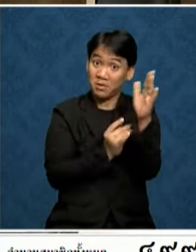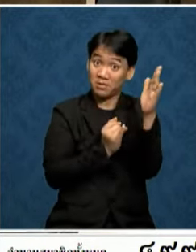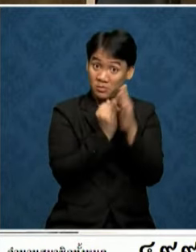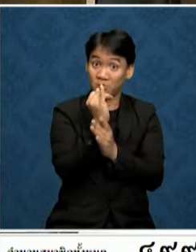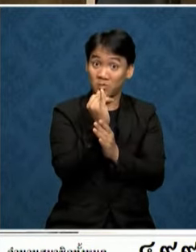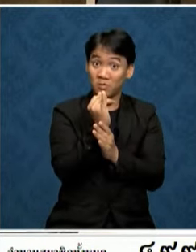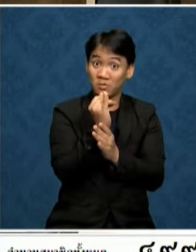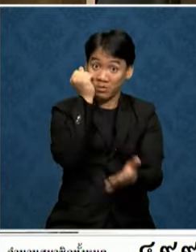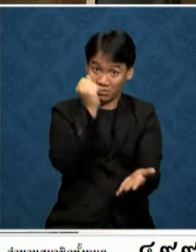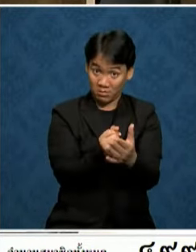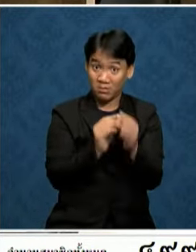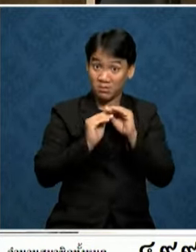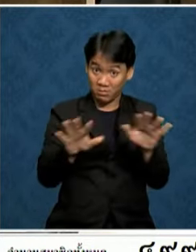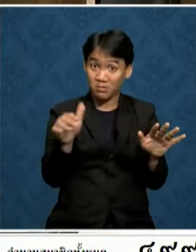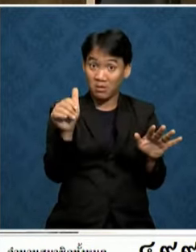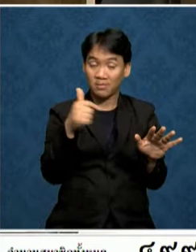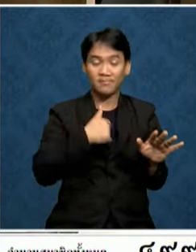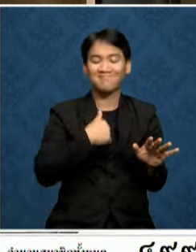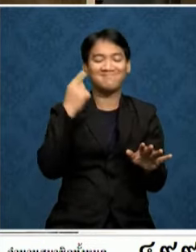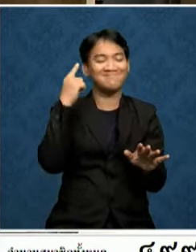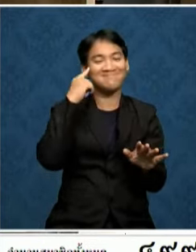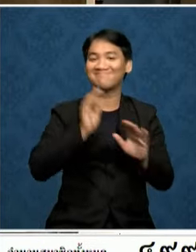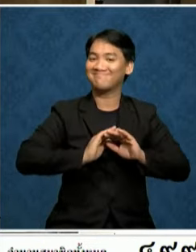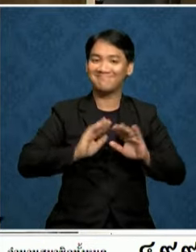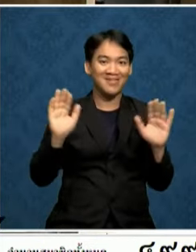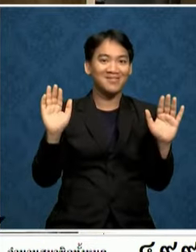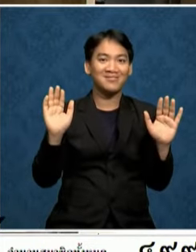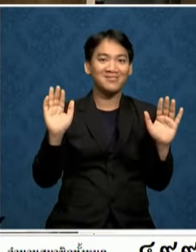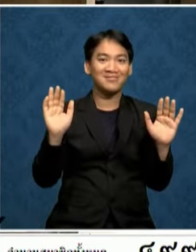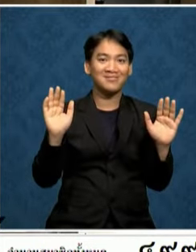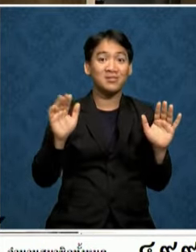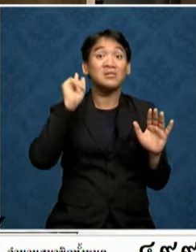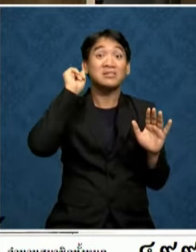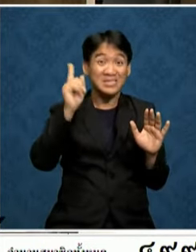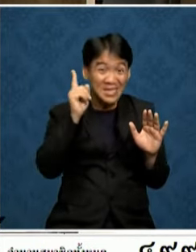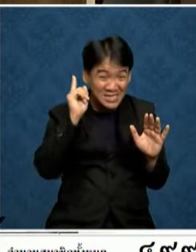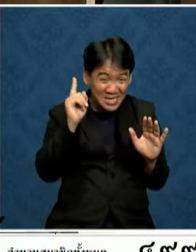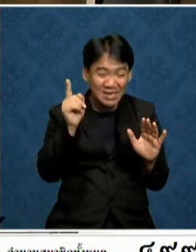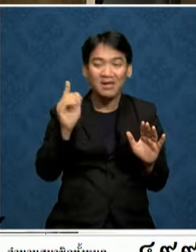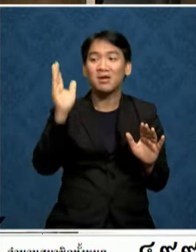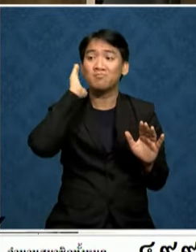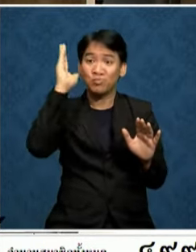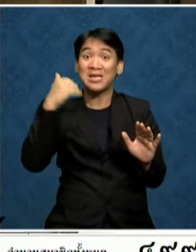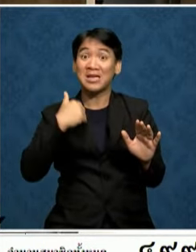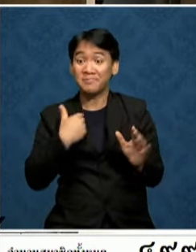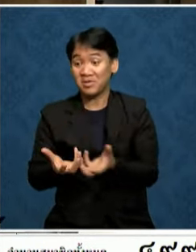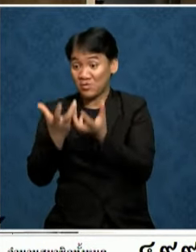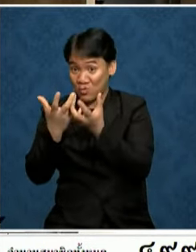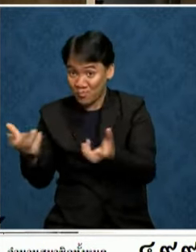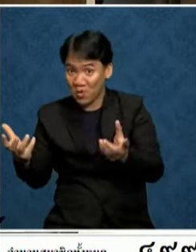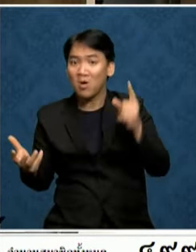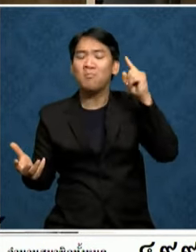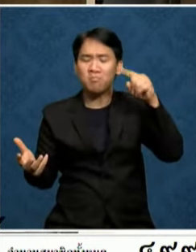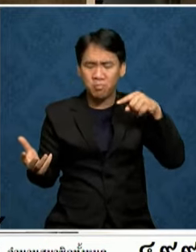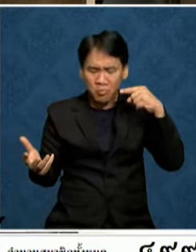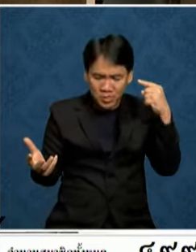ว่าจริงๆเนี่ยการที่มีเรื่องเนี้ยยิ่งทำให้ผู้หญิงเนี่ยเกิดความเท่าเทียมมากขึ้นด้วยซ้ำนะคะเรื่องเพศการพูดถึงเรื่องเพศไม่ควร